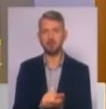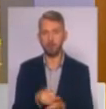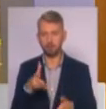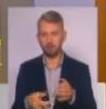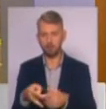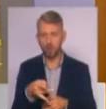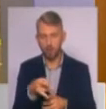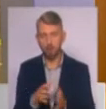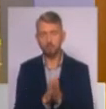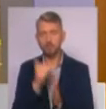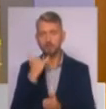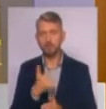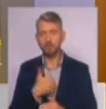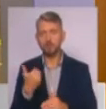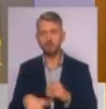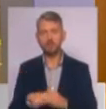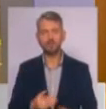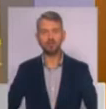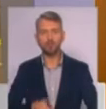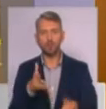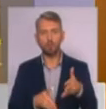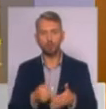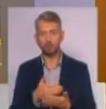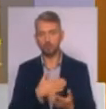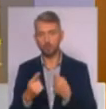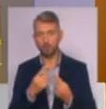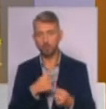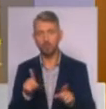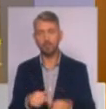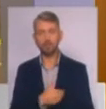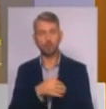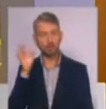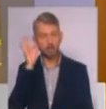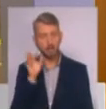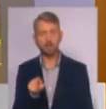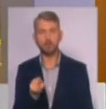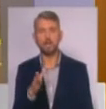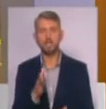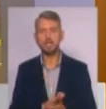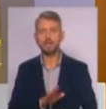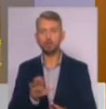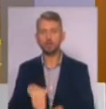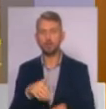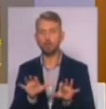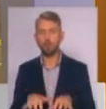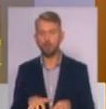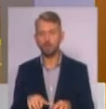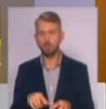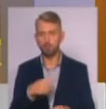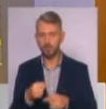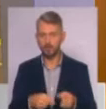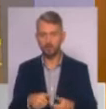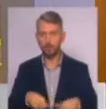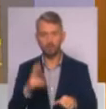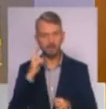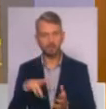ласка, долучайтеся вже всі жителі Оболоні до нашої розмови. І також хочу нагадати, що пані Людмила є заступницею голови постійної комісії Київської